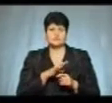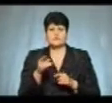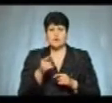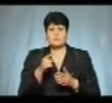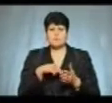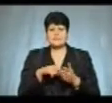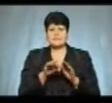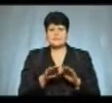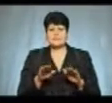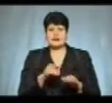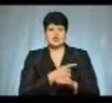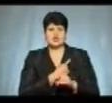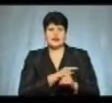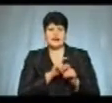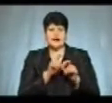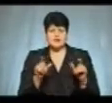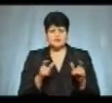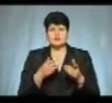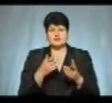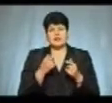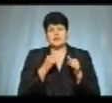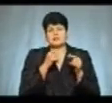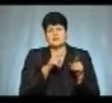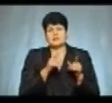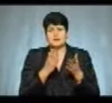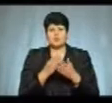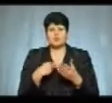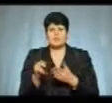Тернопільській міській дитячій лікарні, до якої мають придбати веноскоп.